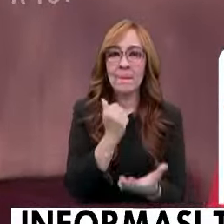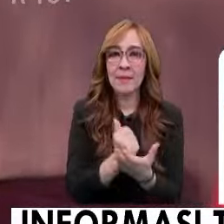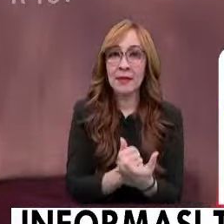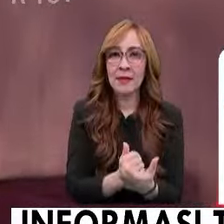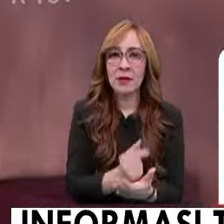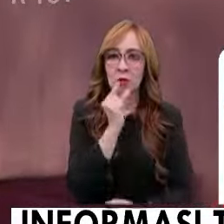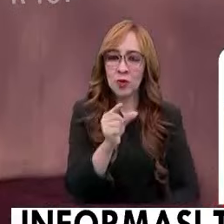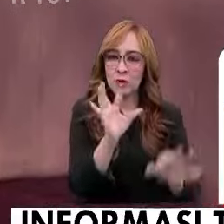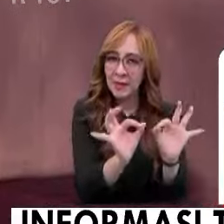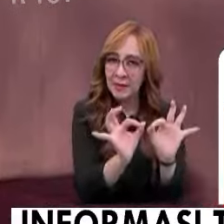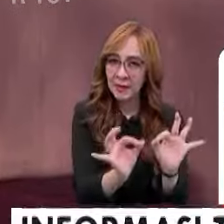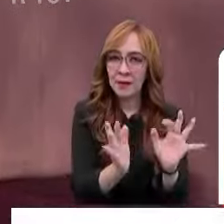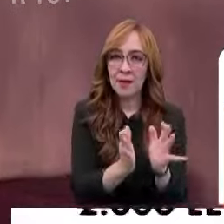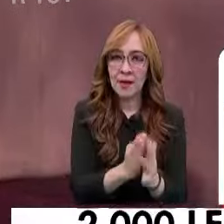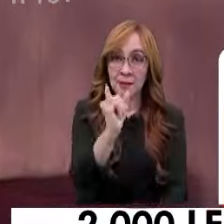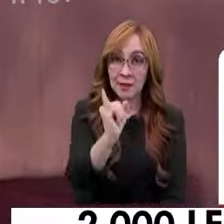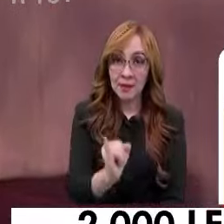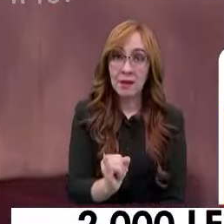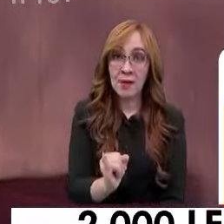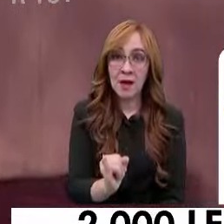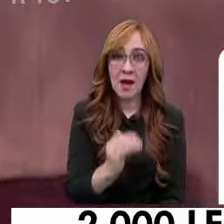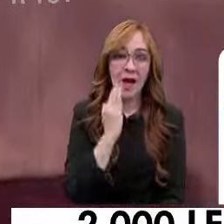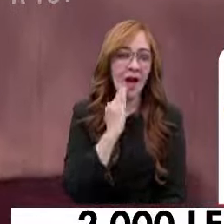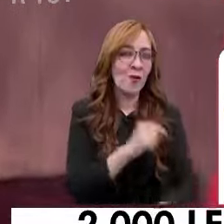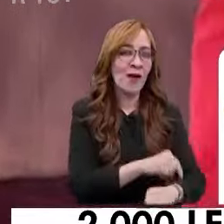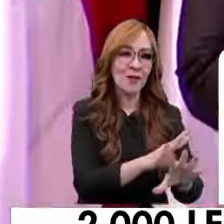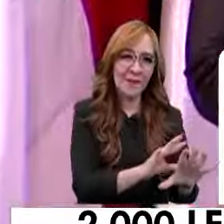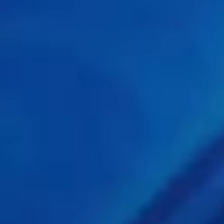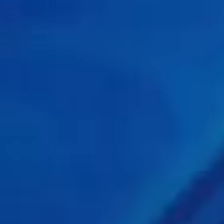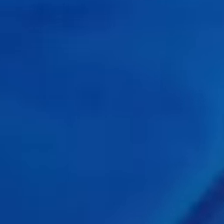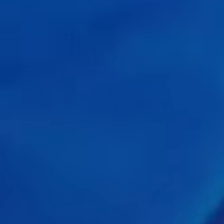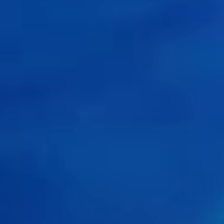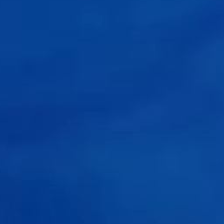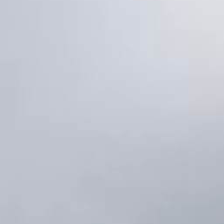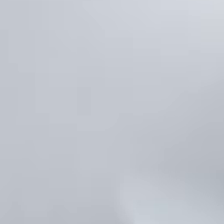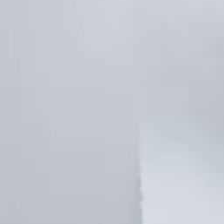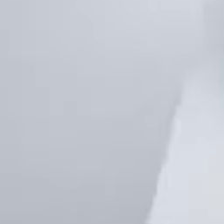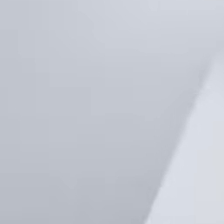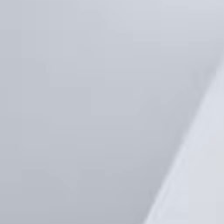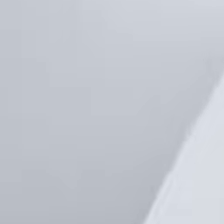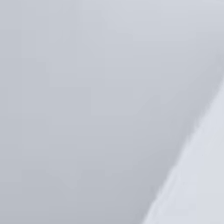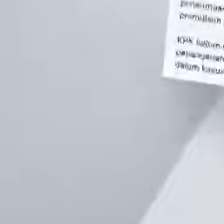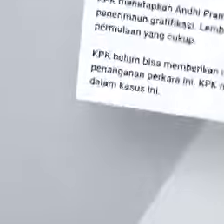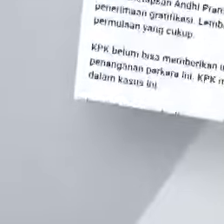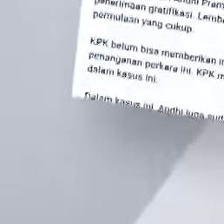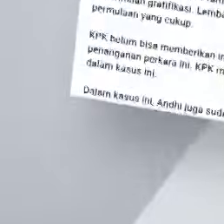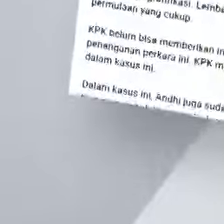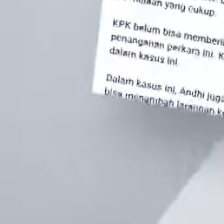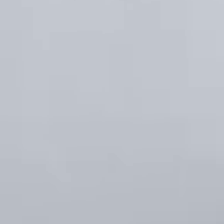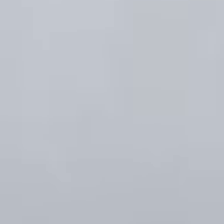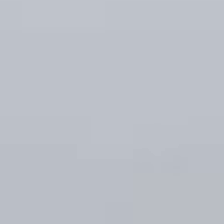mereka dan terakhir waktu habis Bapak Terima kasih terima kasih jelajahi cara baru mendapatkan